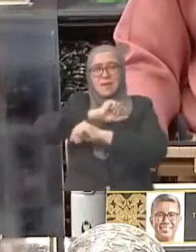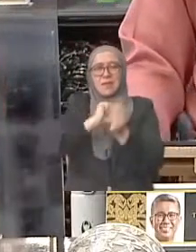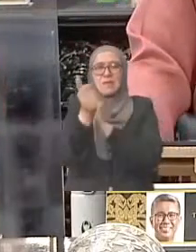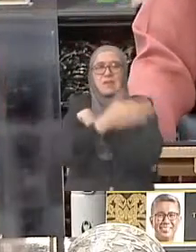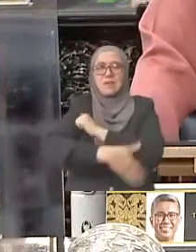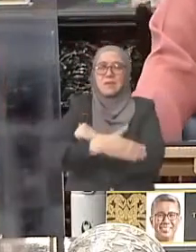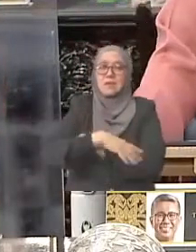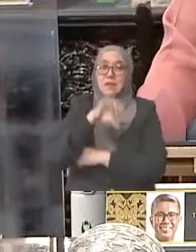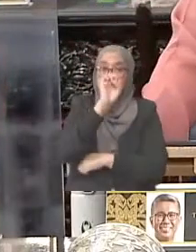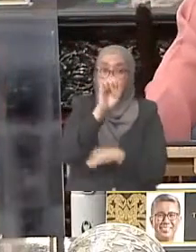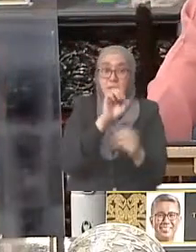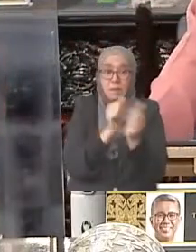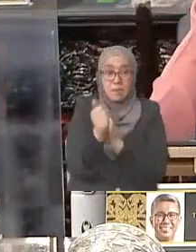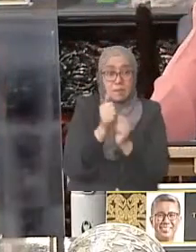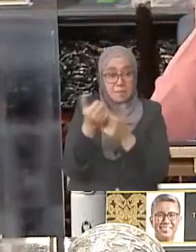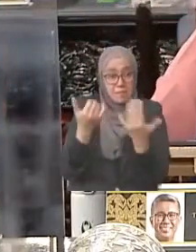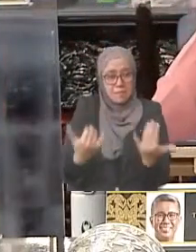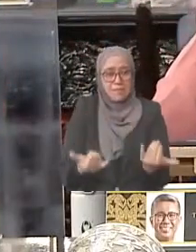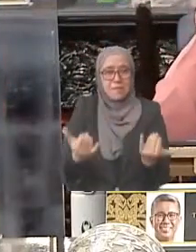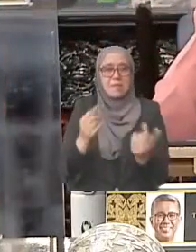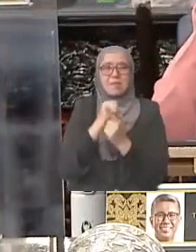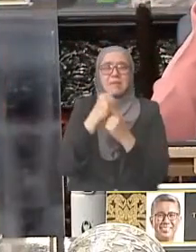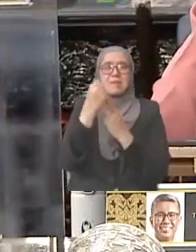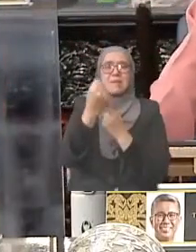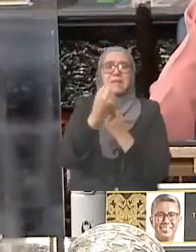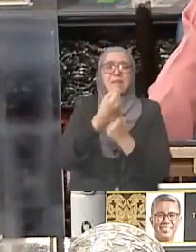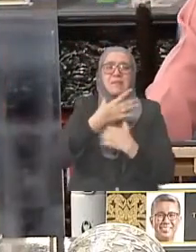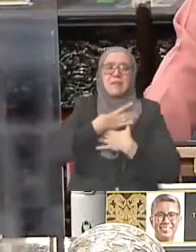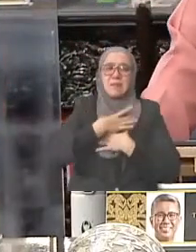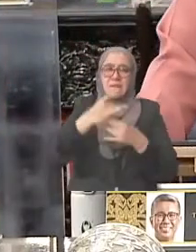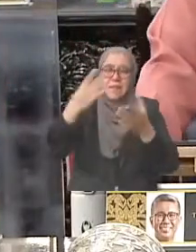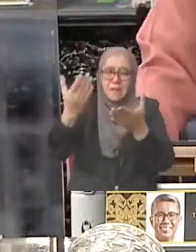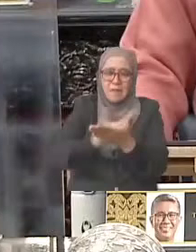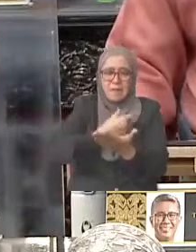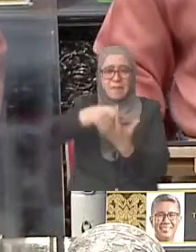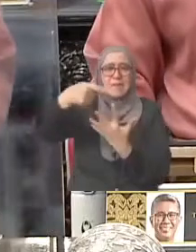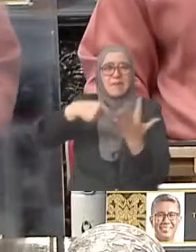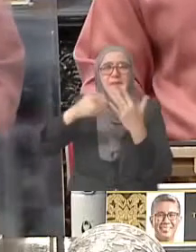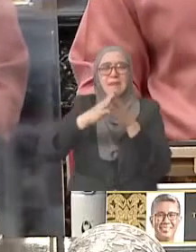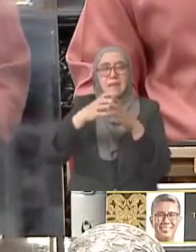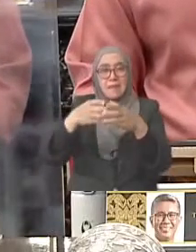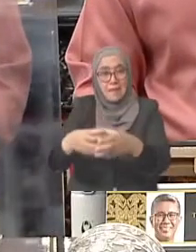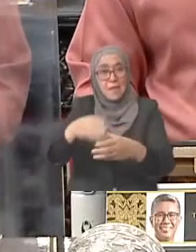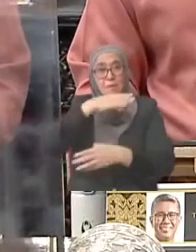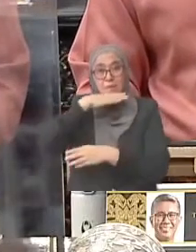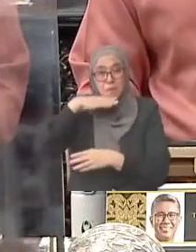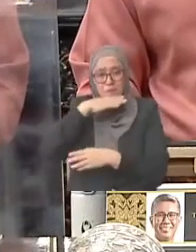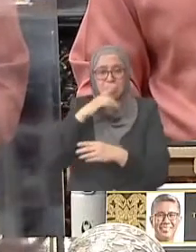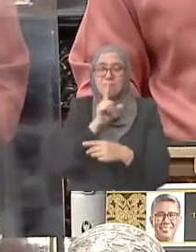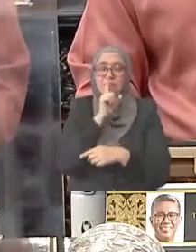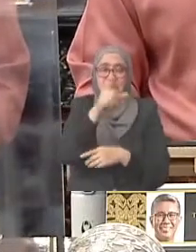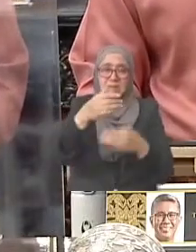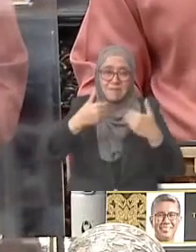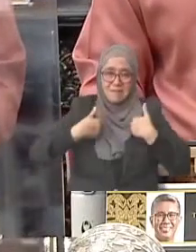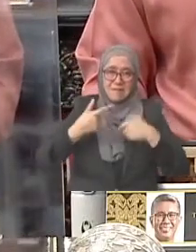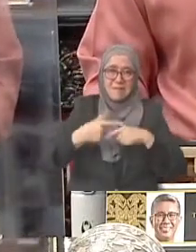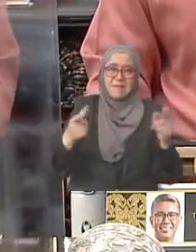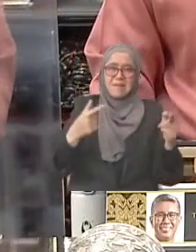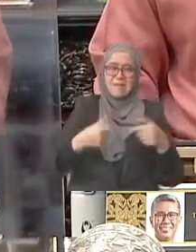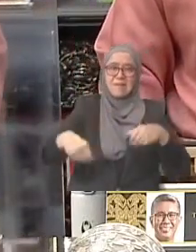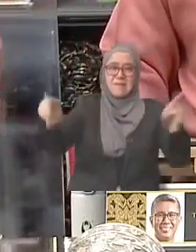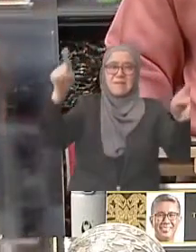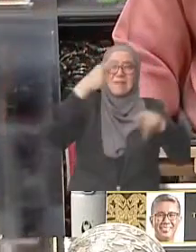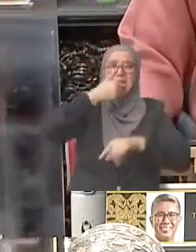isukan kini sudah menjadi fenomena baru dalam kalangan anak muda dan dilihat undai prospek terbaik